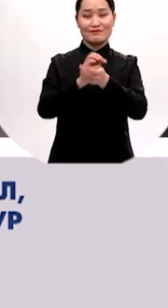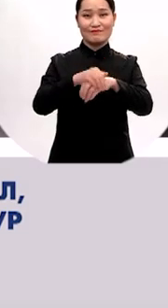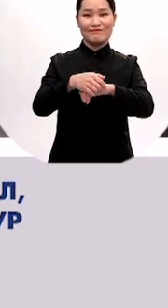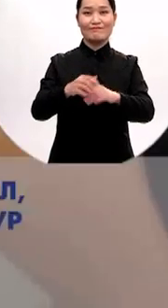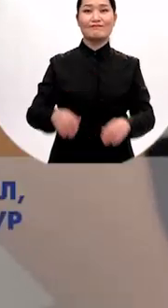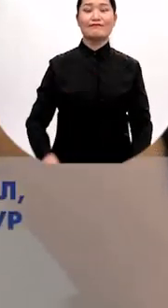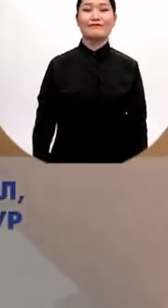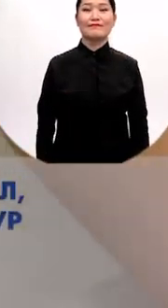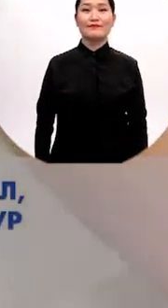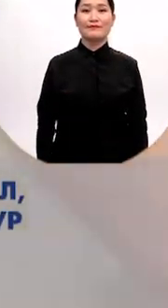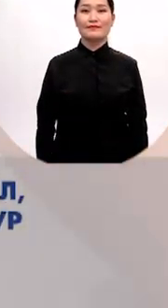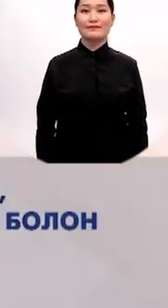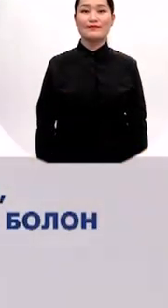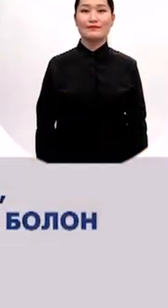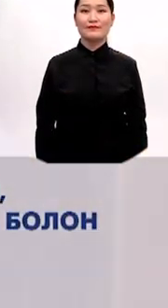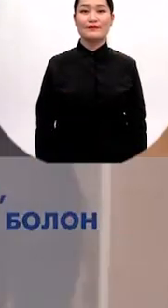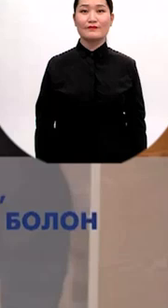угаагуур,